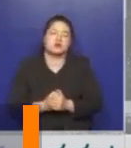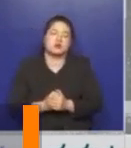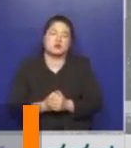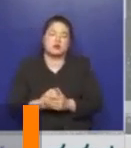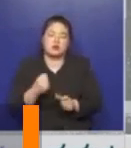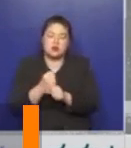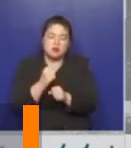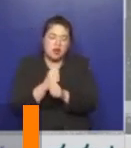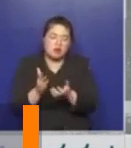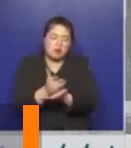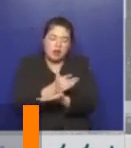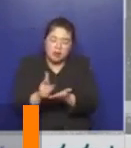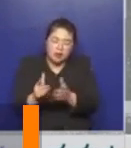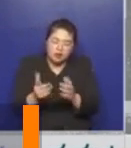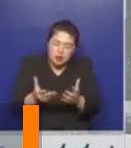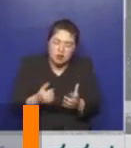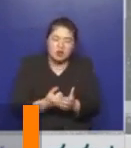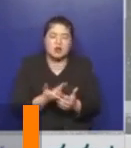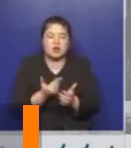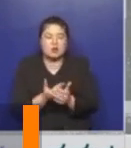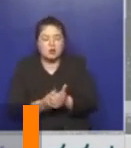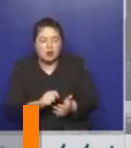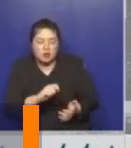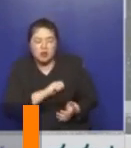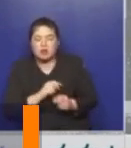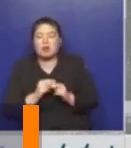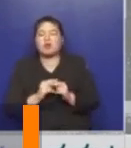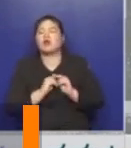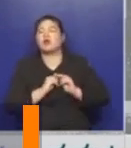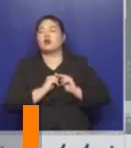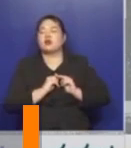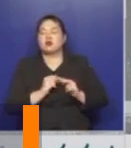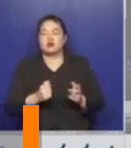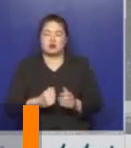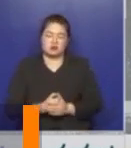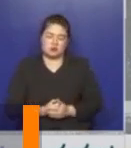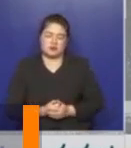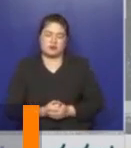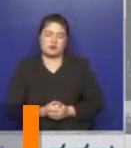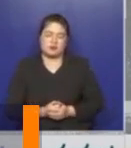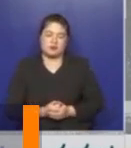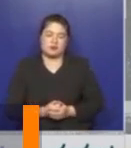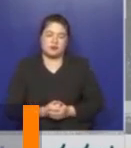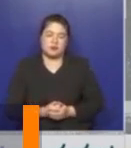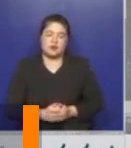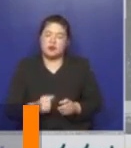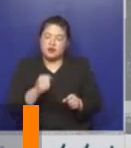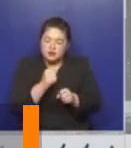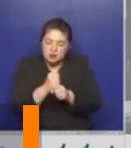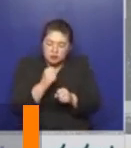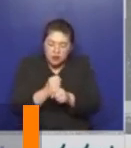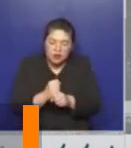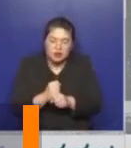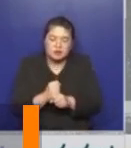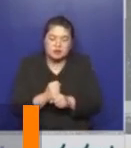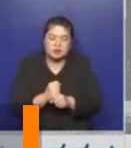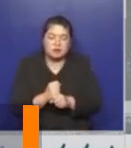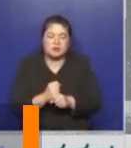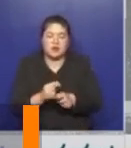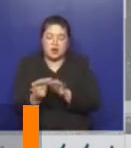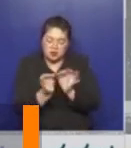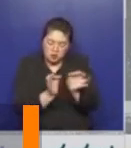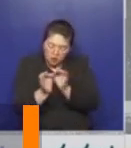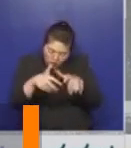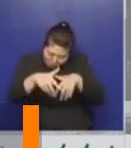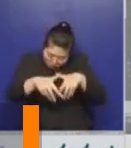ครับงานรายได้ก็เก็บไว้เองรายงานด้านที่จะต้องเผชิญหน้าหรือทำความเข้าใจกับพี่น้องประชา